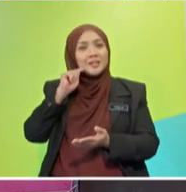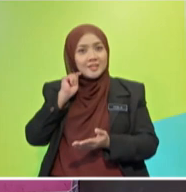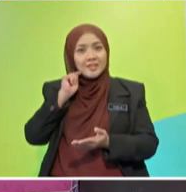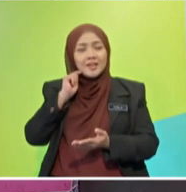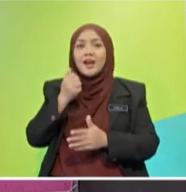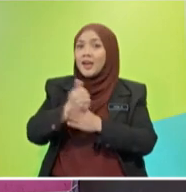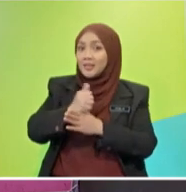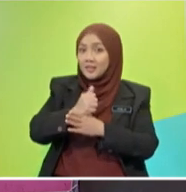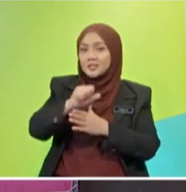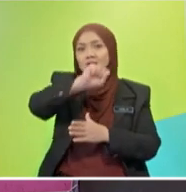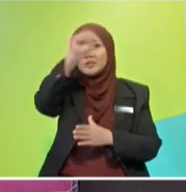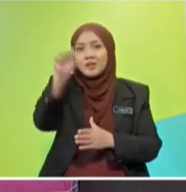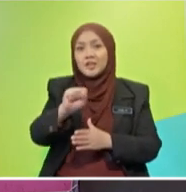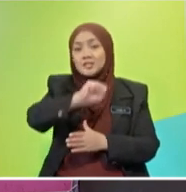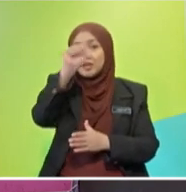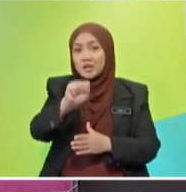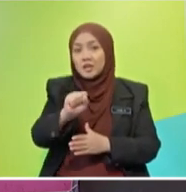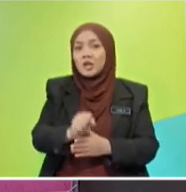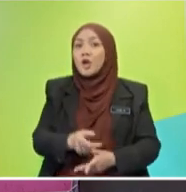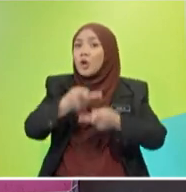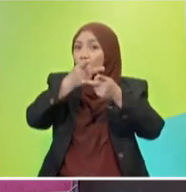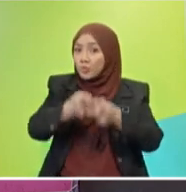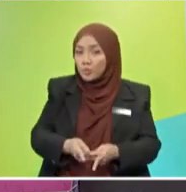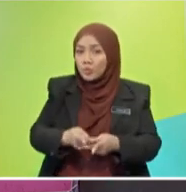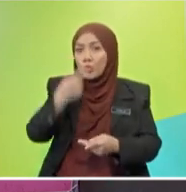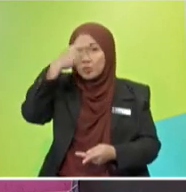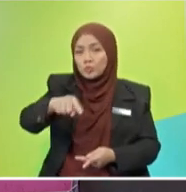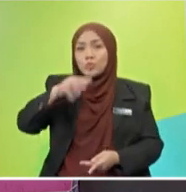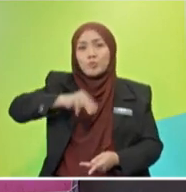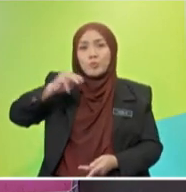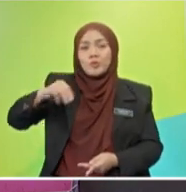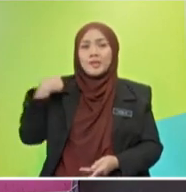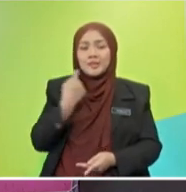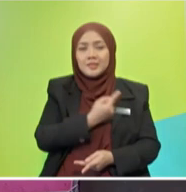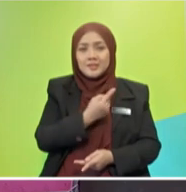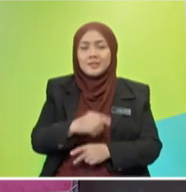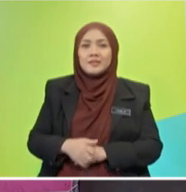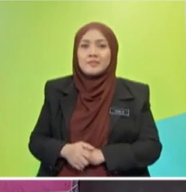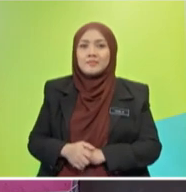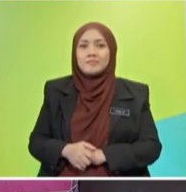antara soalan-soalan pengukuhan untuk murid-murid kita